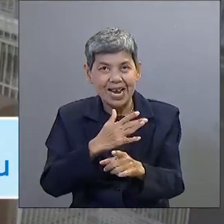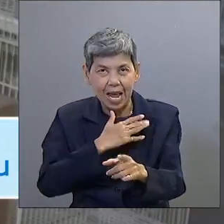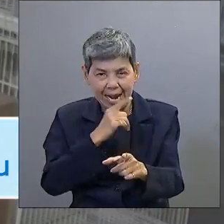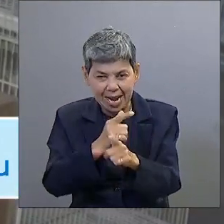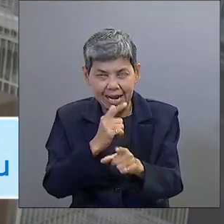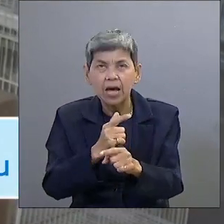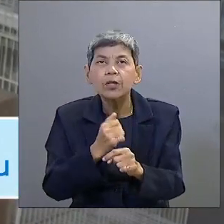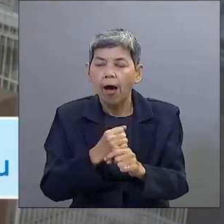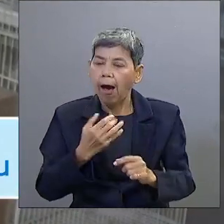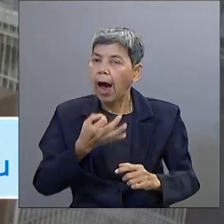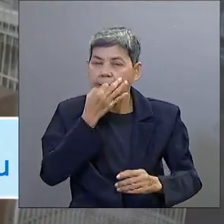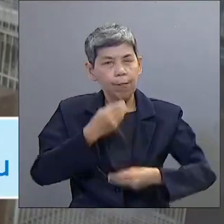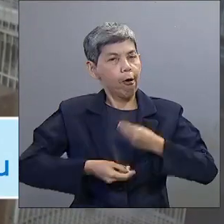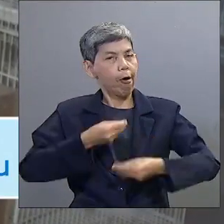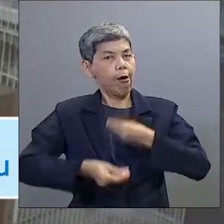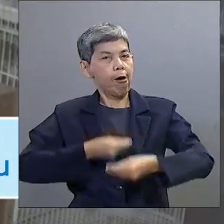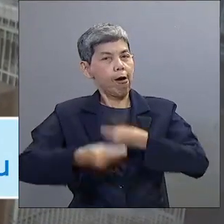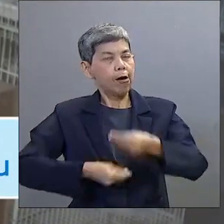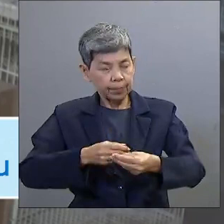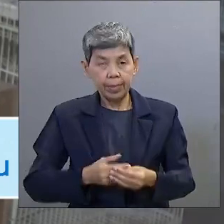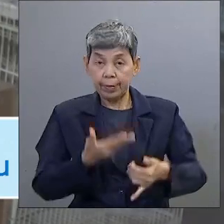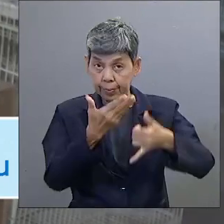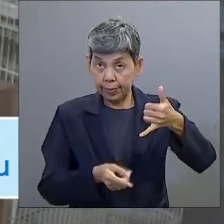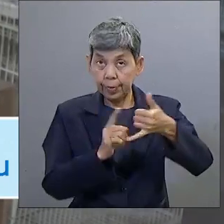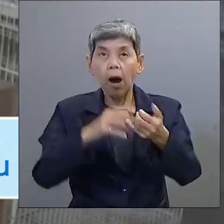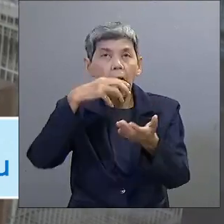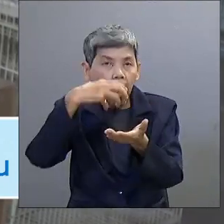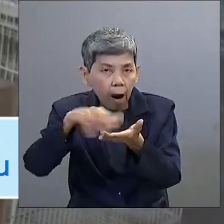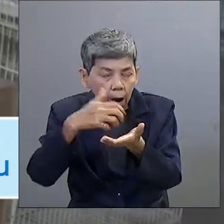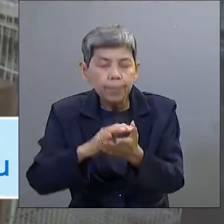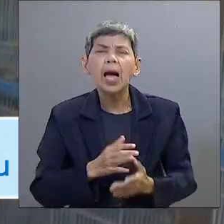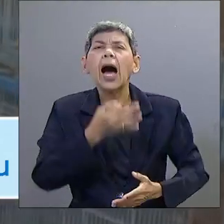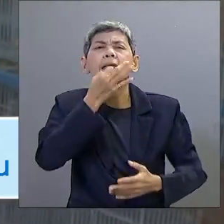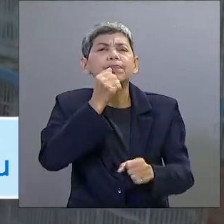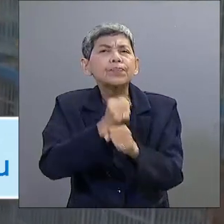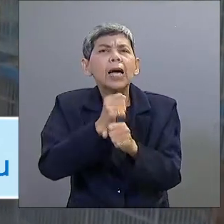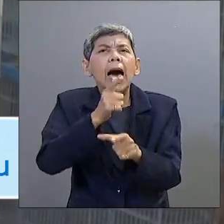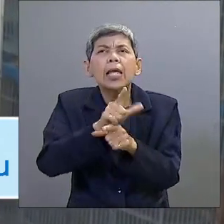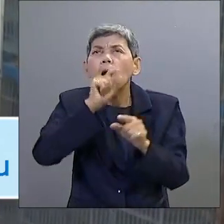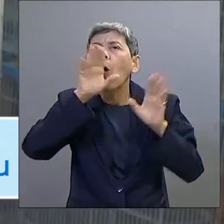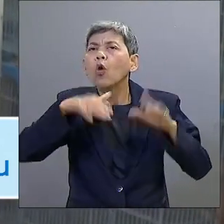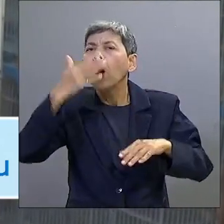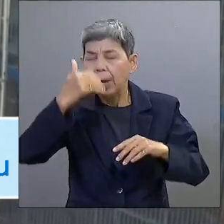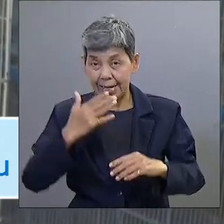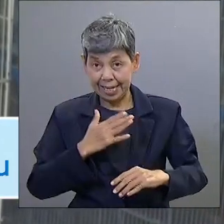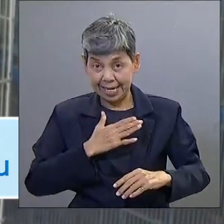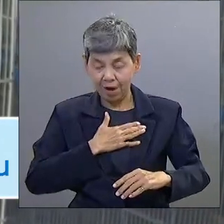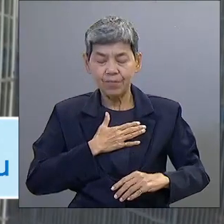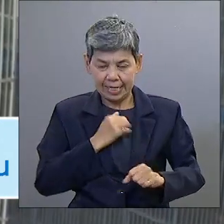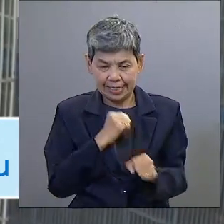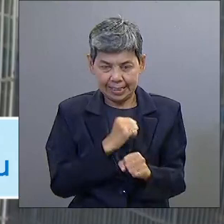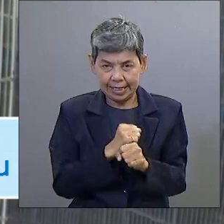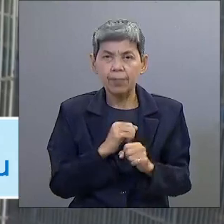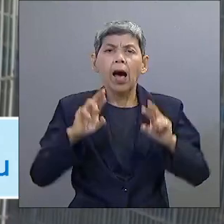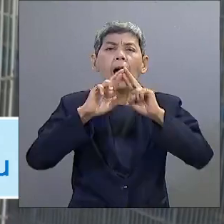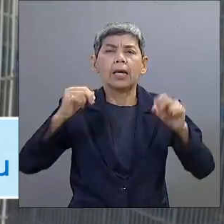ะเลี้ยงไว้เพื่อสร้างรายได้ให้กับตัวเองนะคะคุณอเนกเล่าให้ฟังถึงที่มาของการเลี้ยงนกเลิฟเบิร์ดก่อนหน้านี้เป็นเจ้า